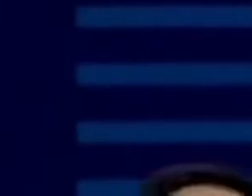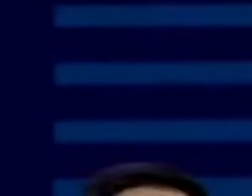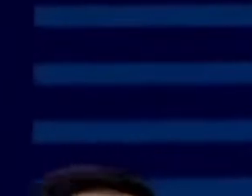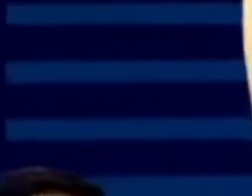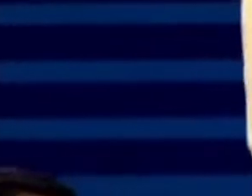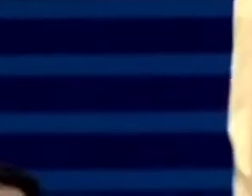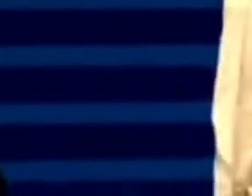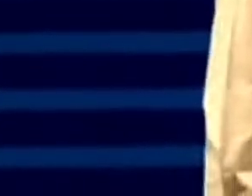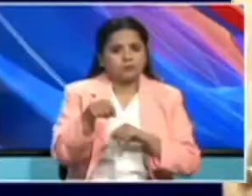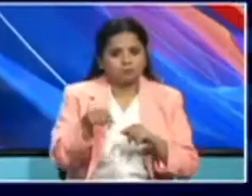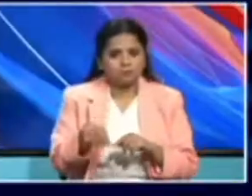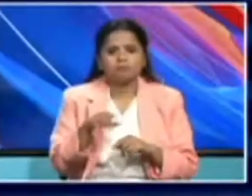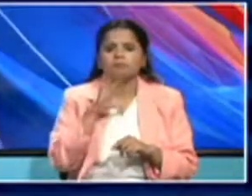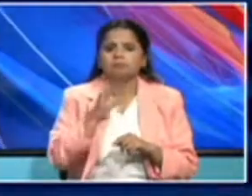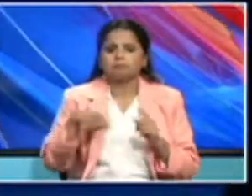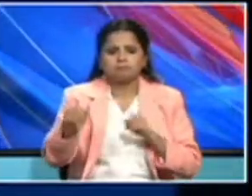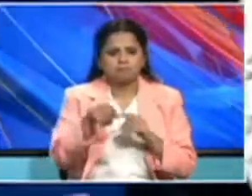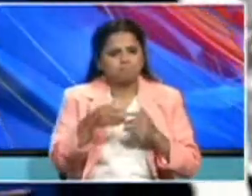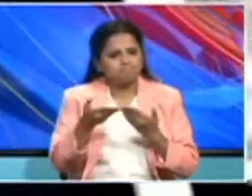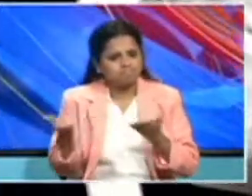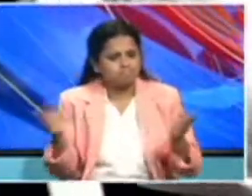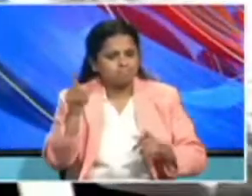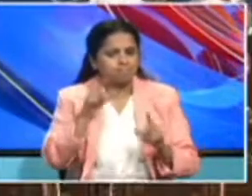તેમને પ્રેમથી આવજો કહીએ।